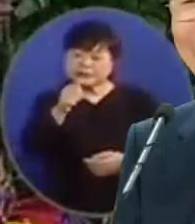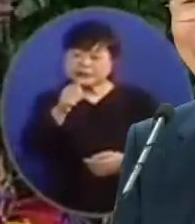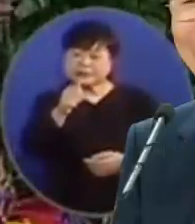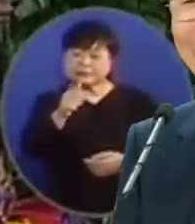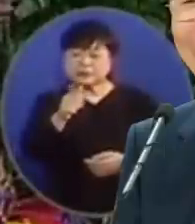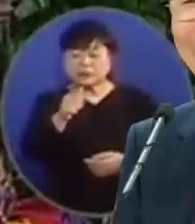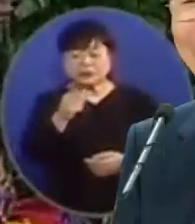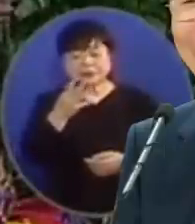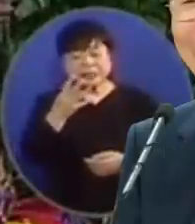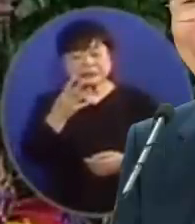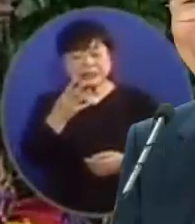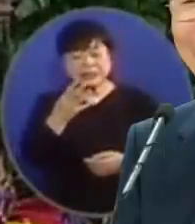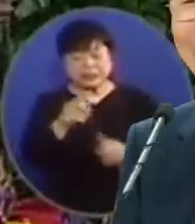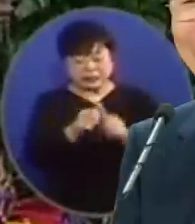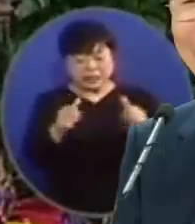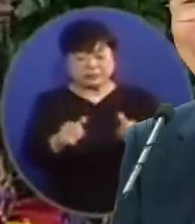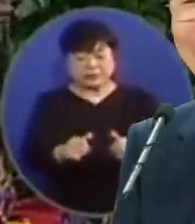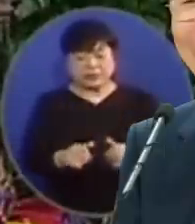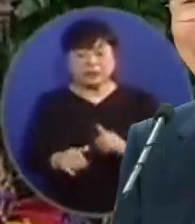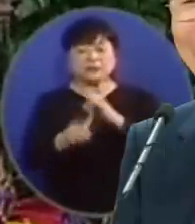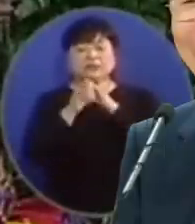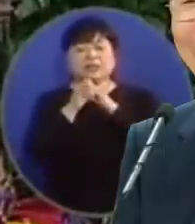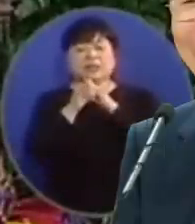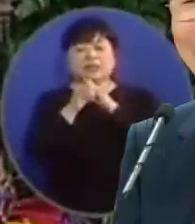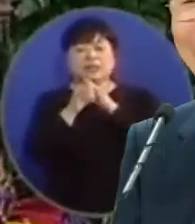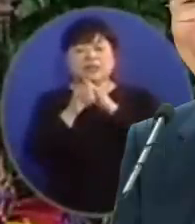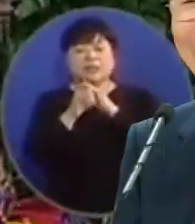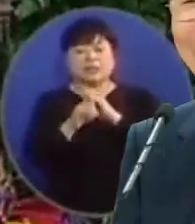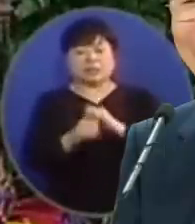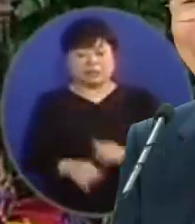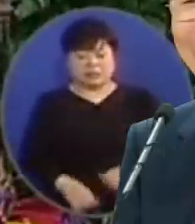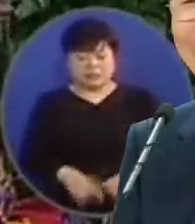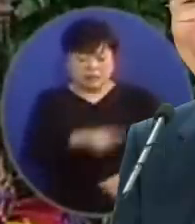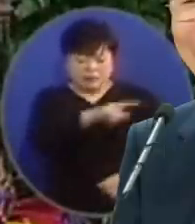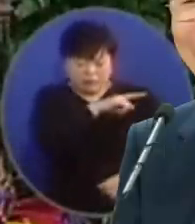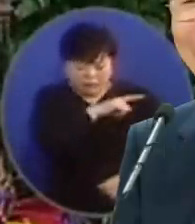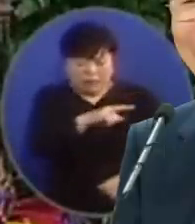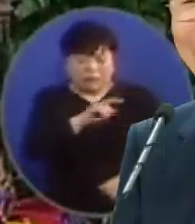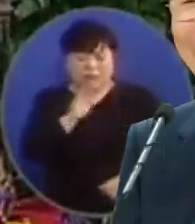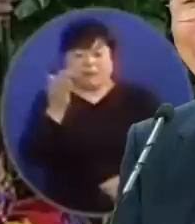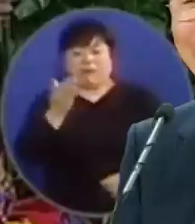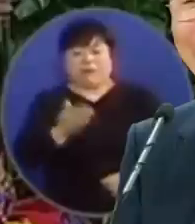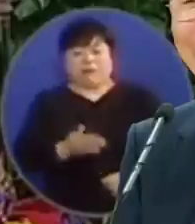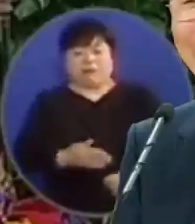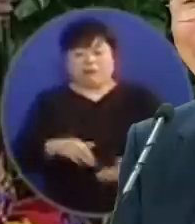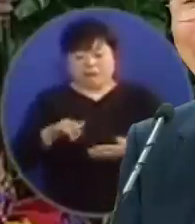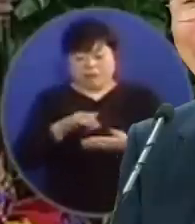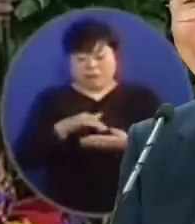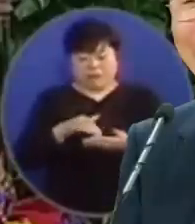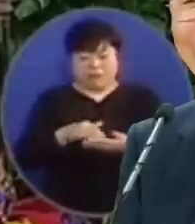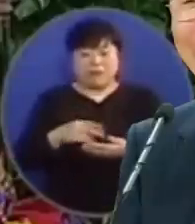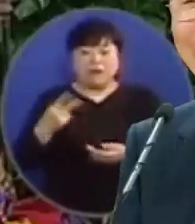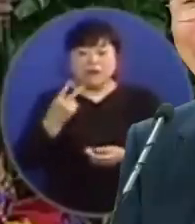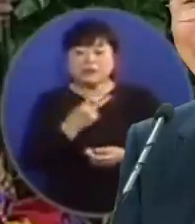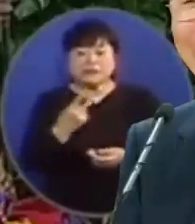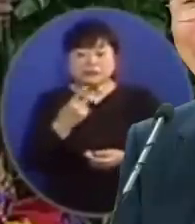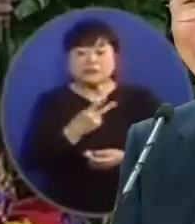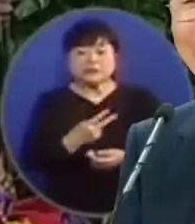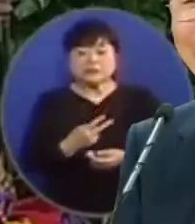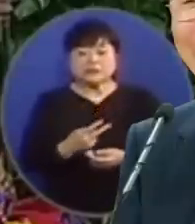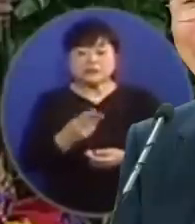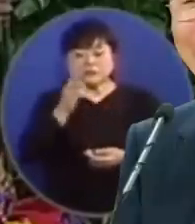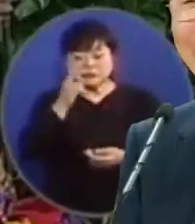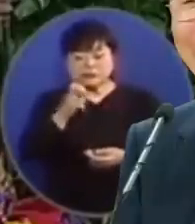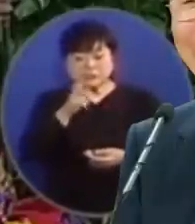남성의 자살률은 2009년에 이미 최대 수치를 기록했습니다. 통계청의 2010년 사회조사